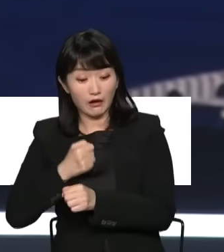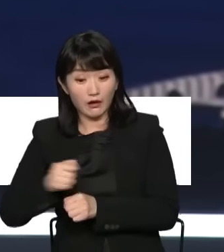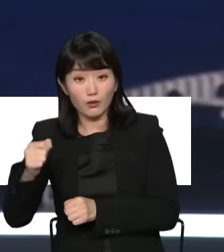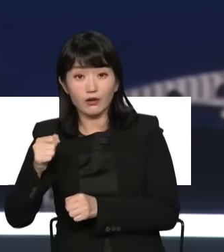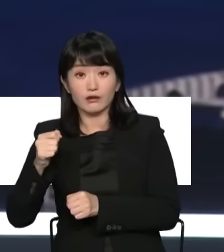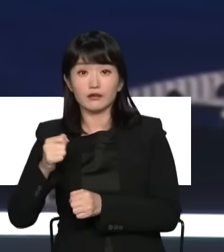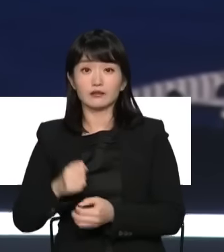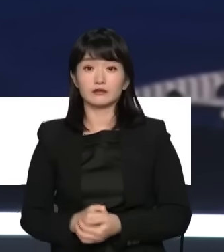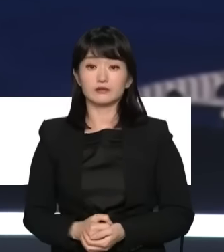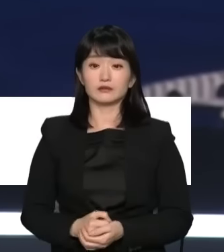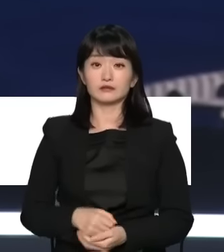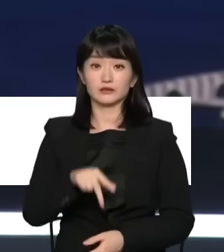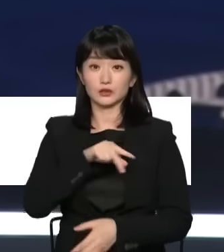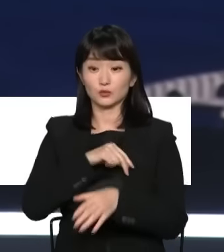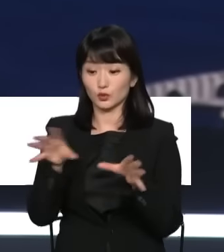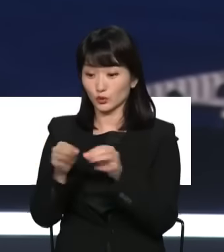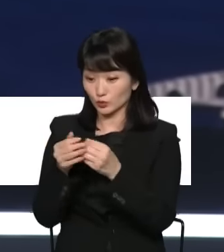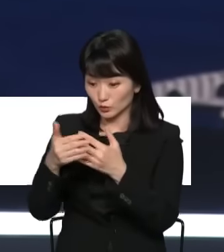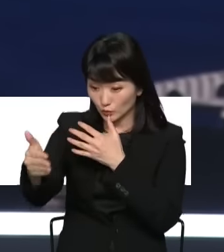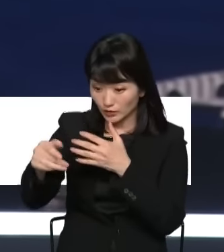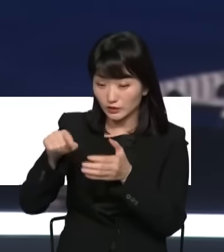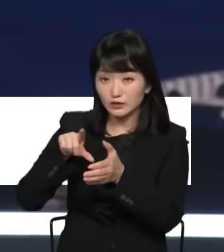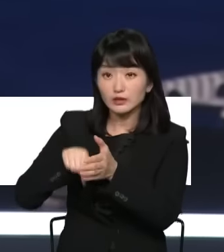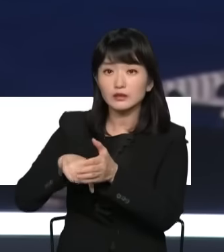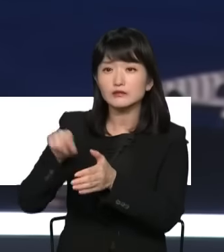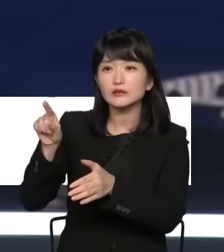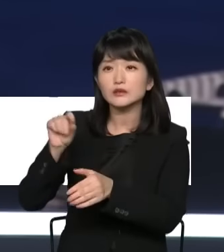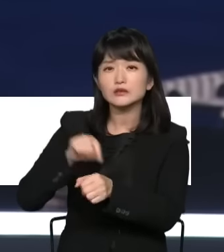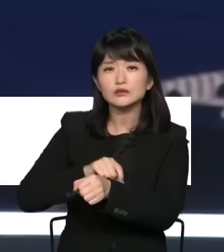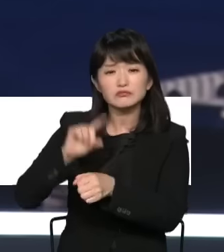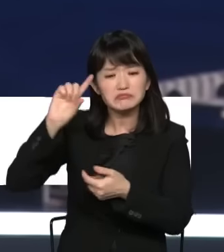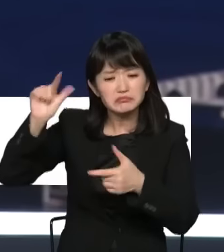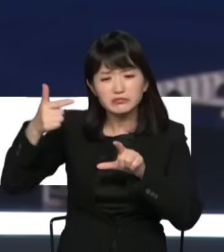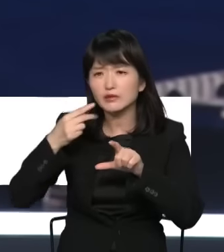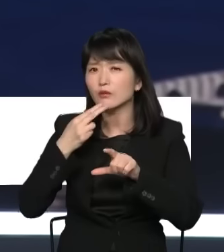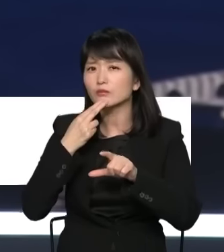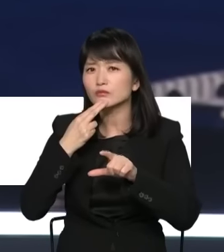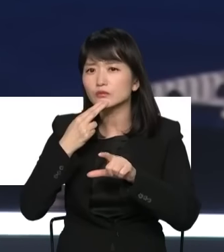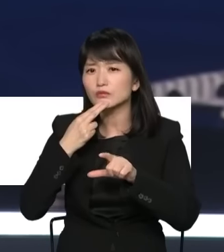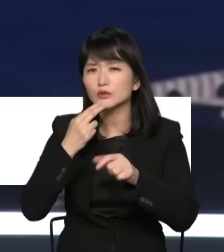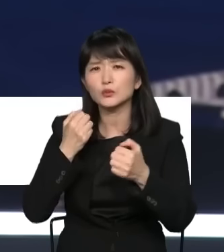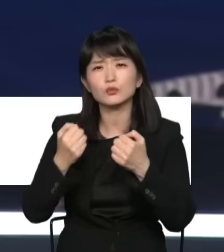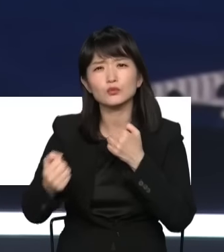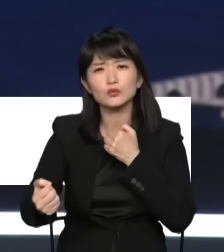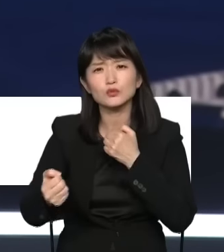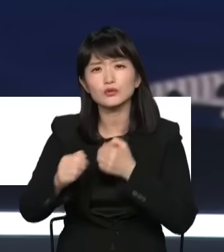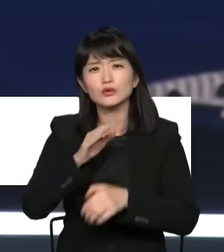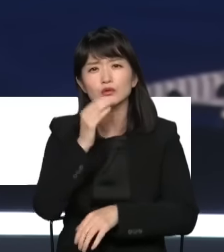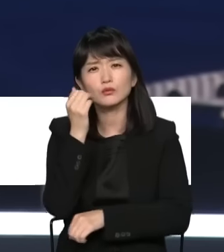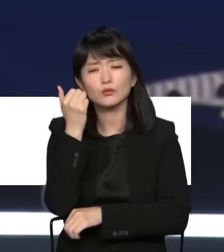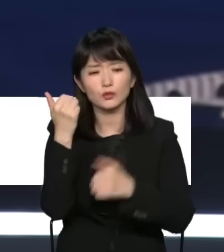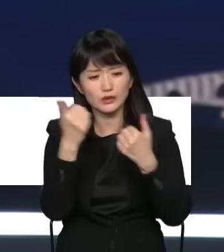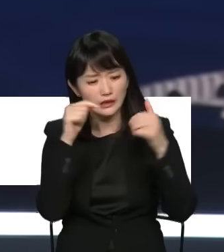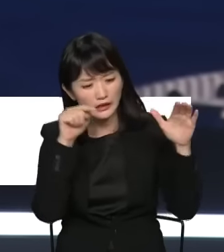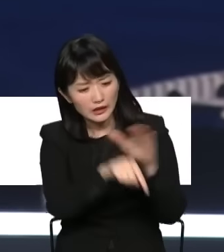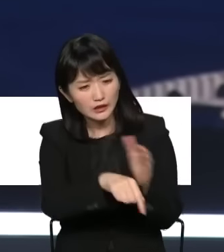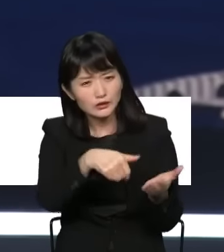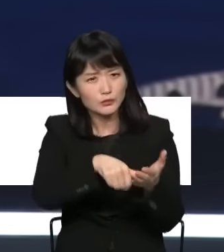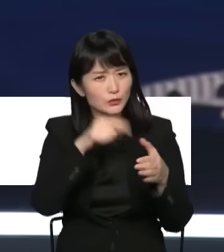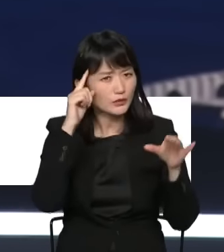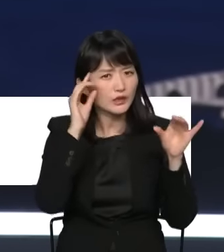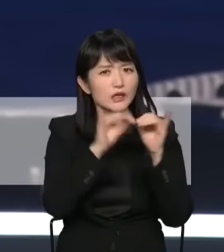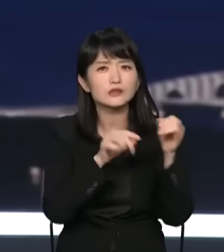말씀드렸던 것처럼 의원 총의 과정에서 특별한 이의가 없었음에도 불구하고 나왔다라는 것은 여러 가지 최근에 당정